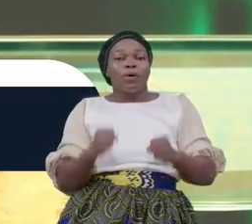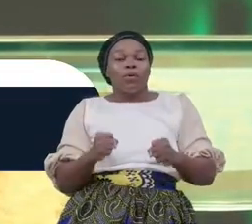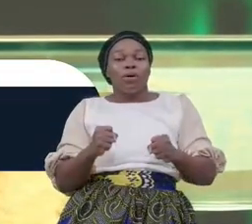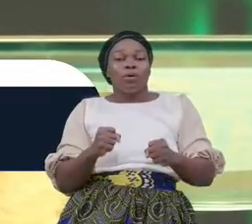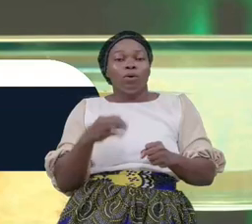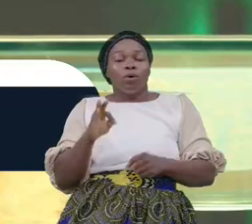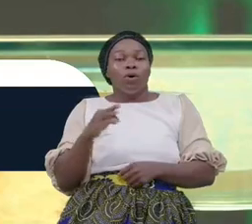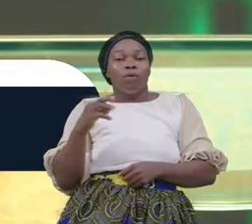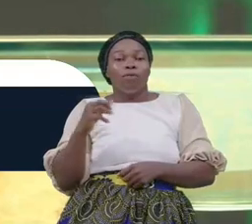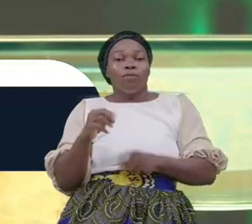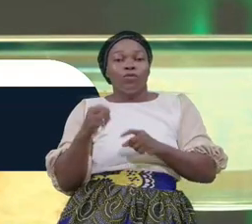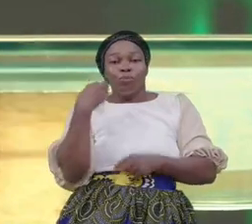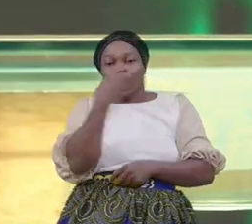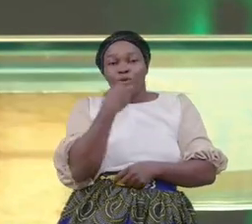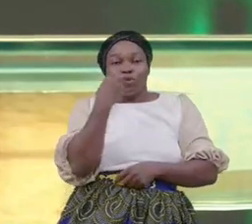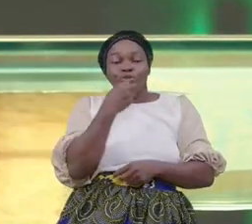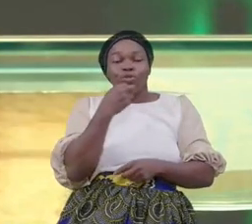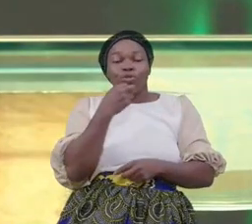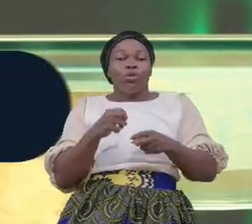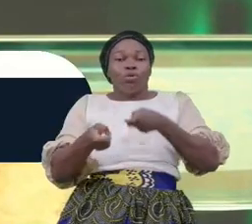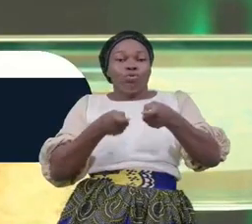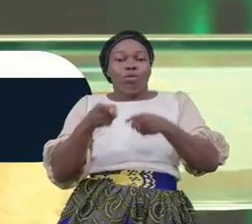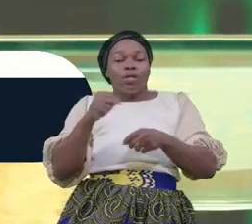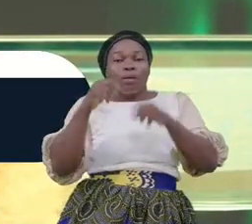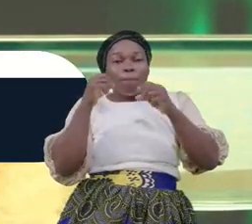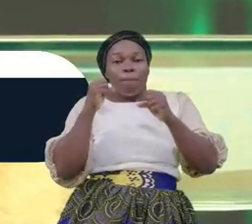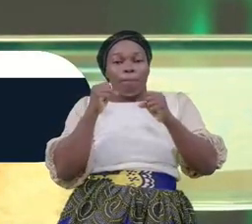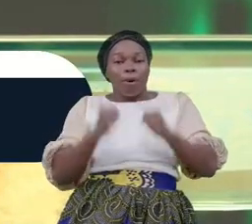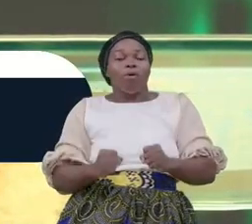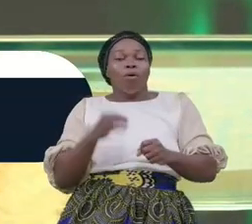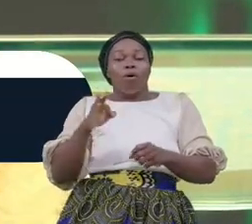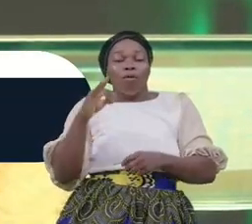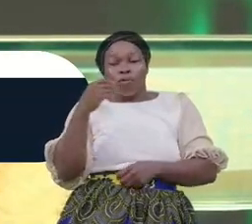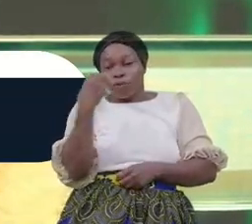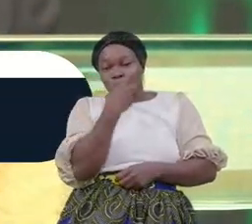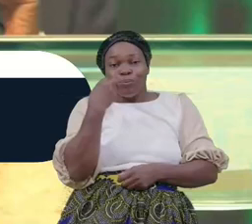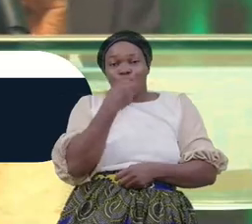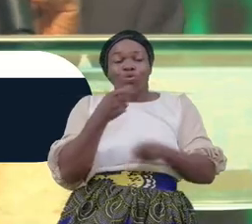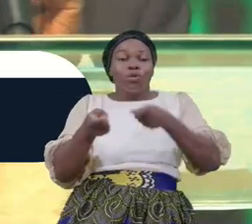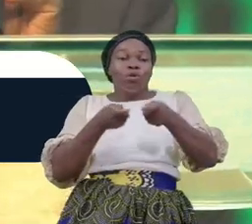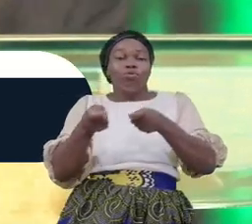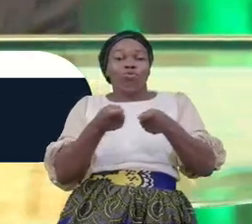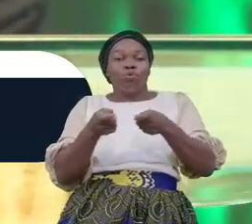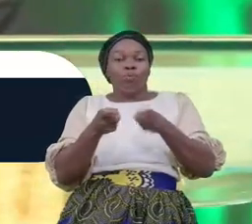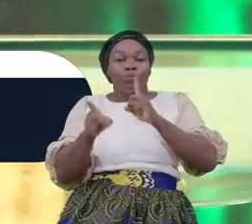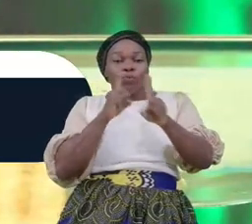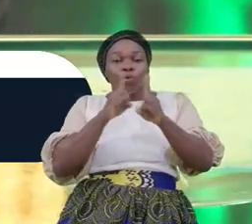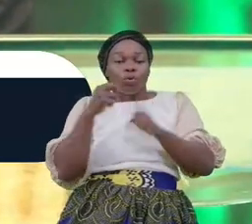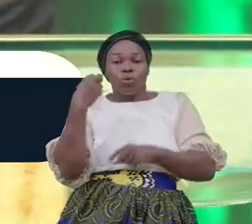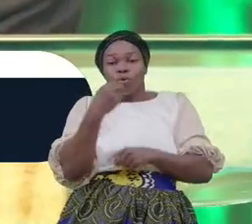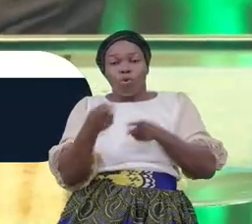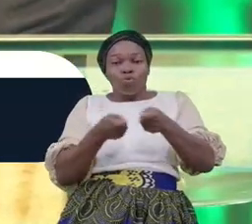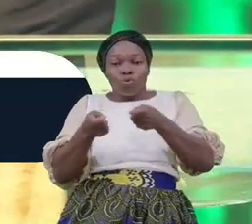le pouvoir du contrôle de la parole. Le pouvoir du contrôle de la parole. Vous voyez ce que le Seigneur leur avait dit. Il leur avait